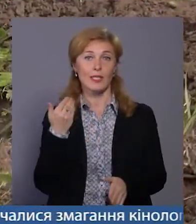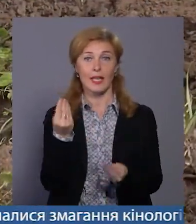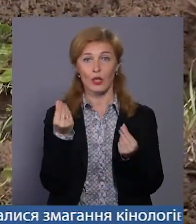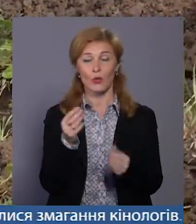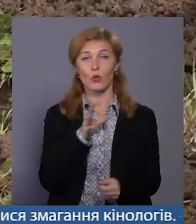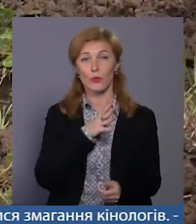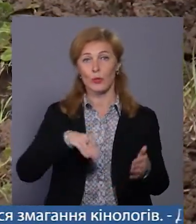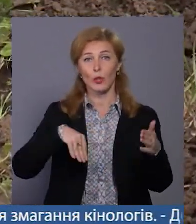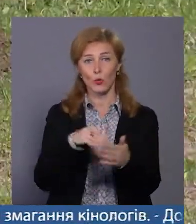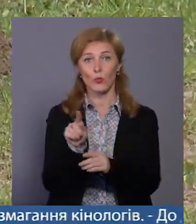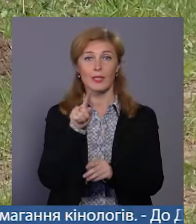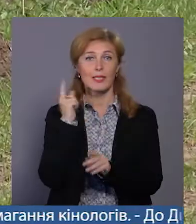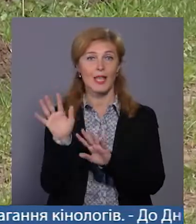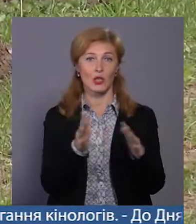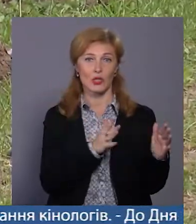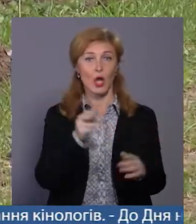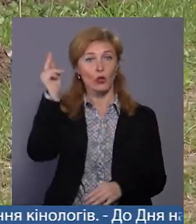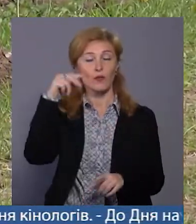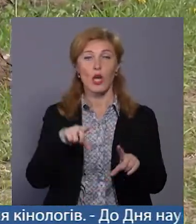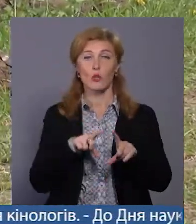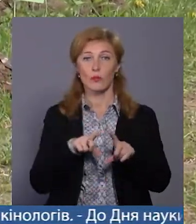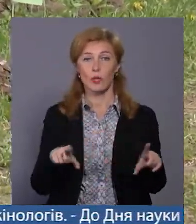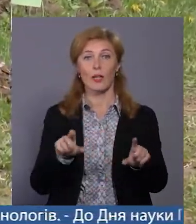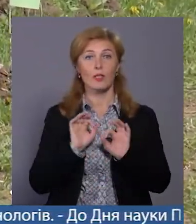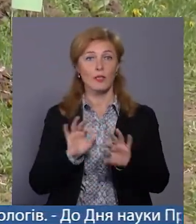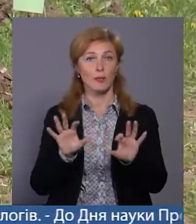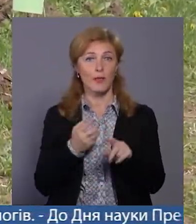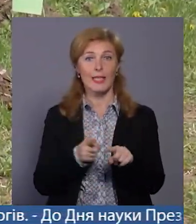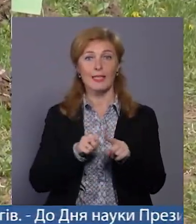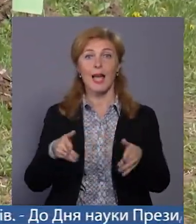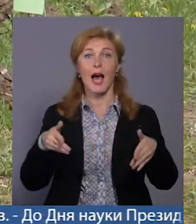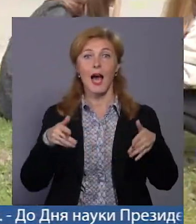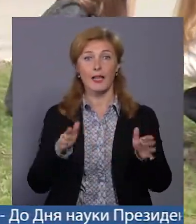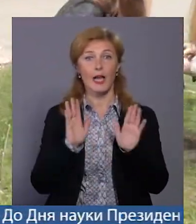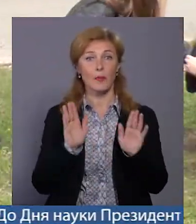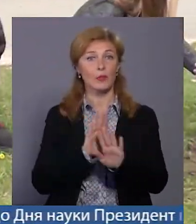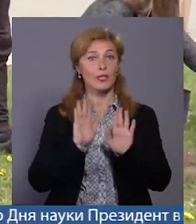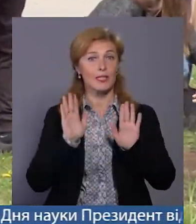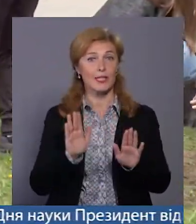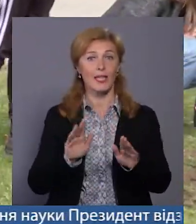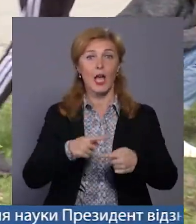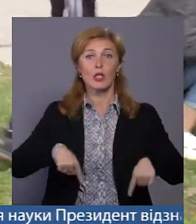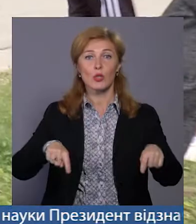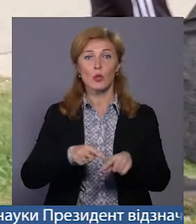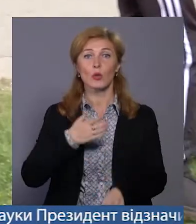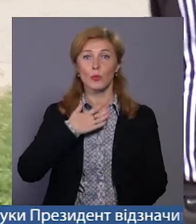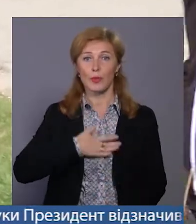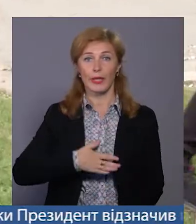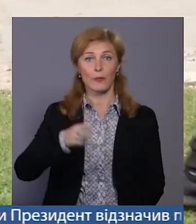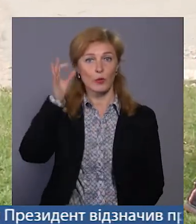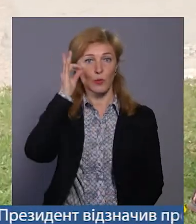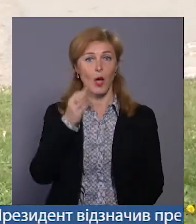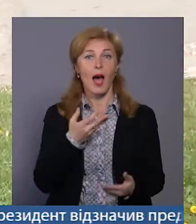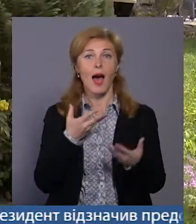і були закуплені саджанці. У навчальному закладі запевняють, ця алея стане не лише зоною приємних спогадів, але й гарною